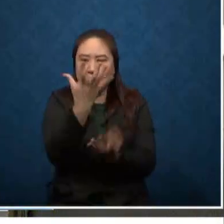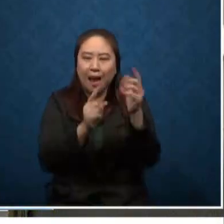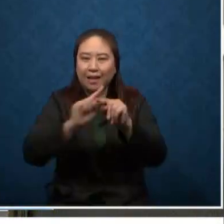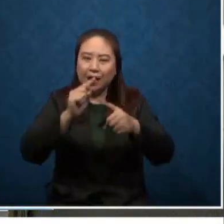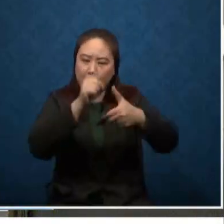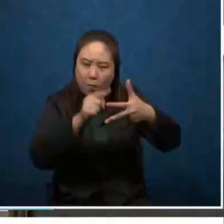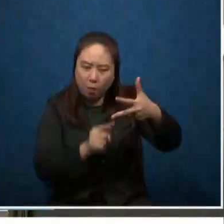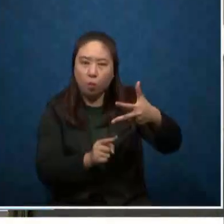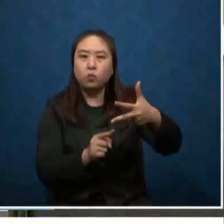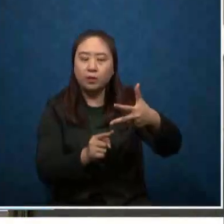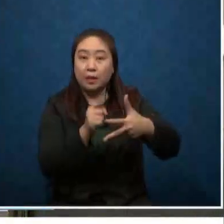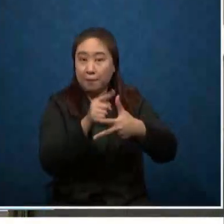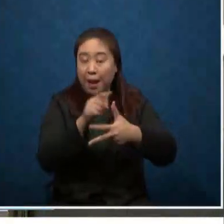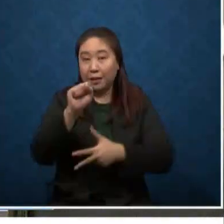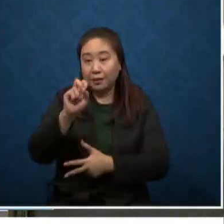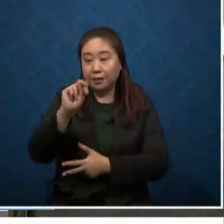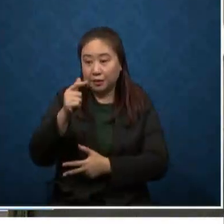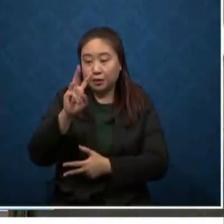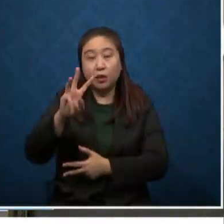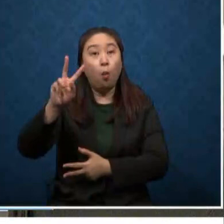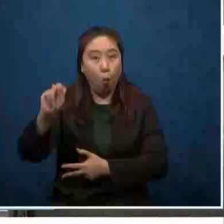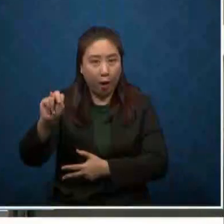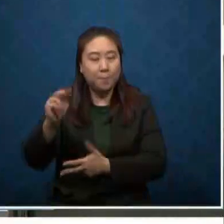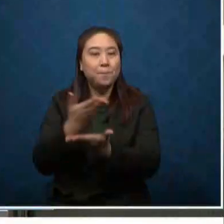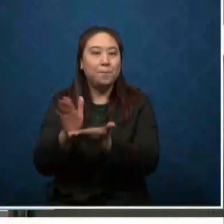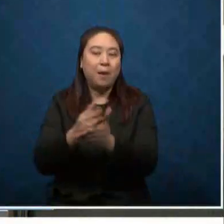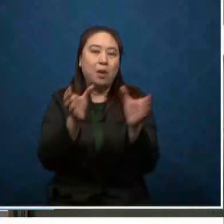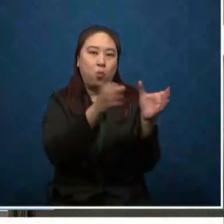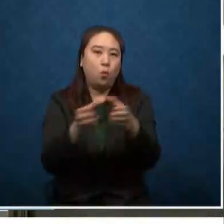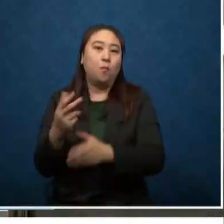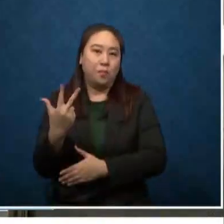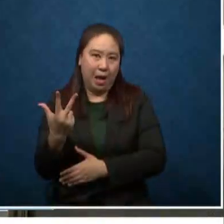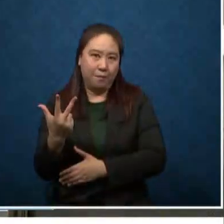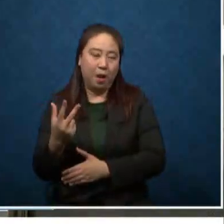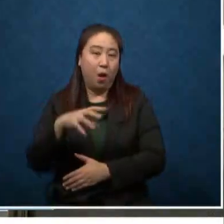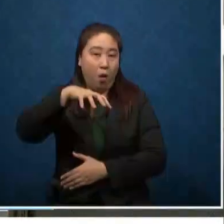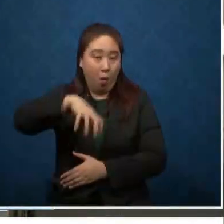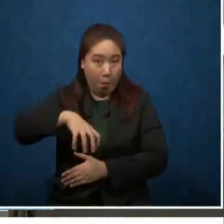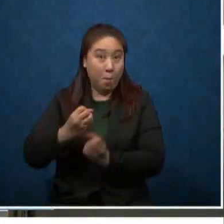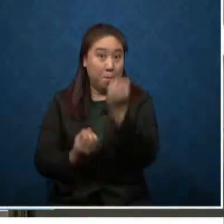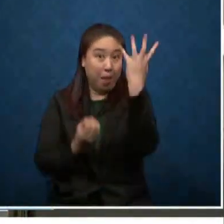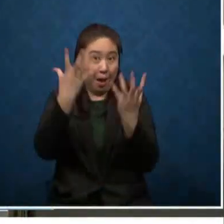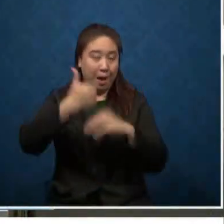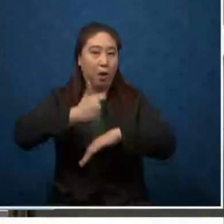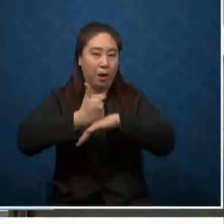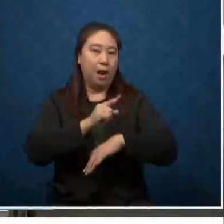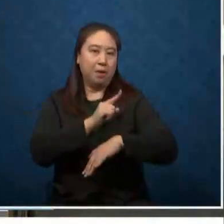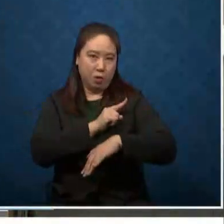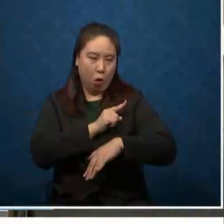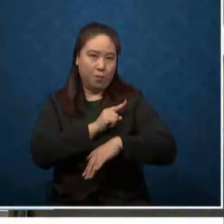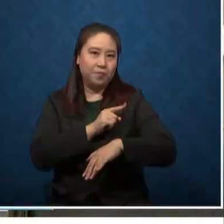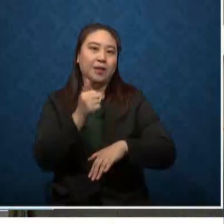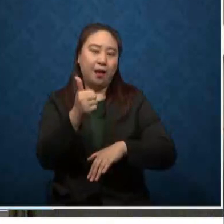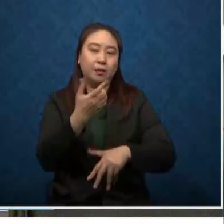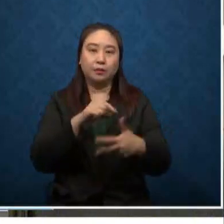พืที่ปาสงวนแบกเปสามกลุมอัี้อธิบิรีปะไม้มีอำนาจอนุญาต -"16 โีต 19ส่วนมืเ